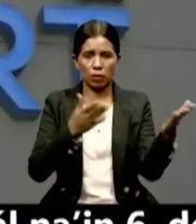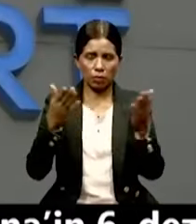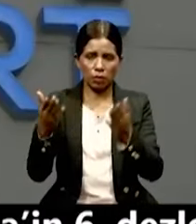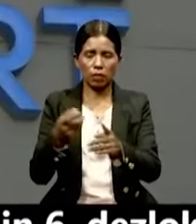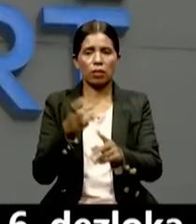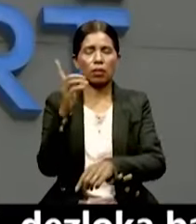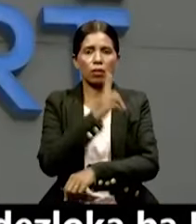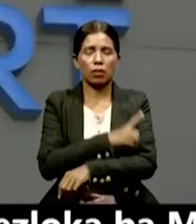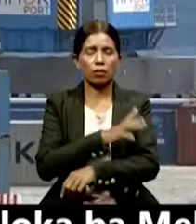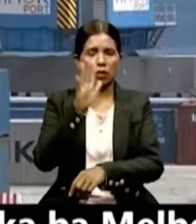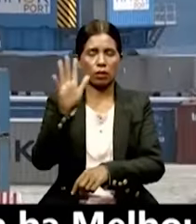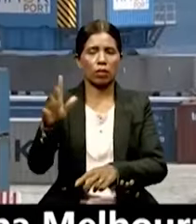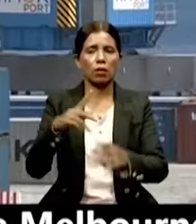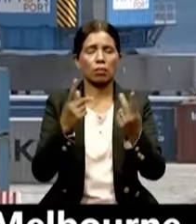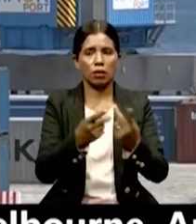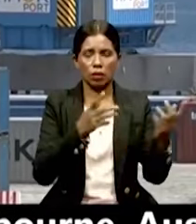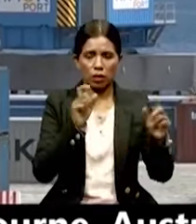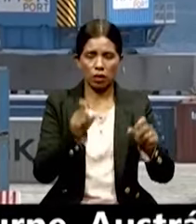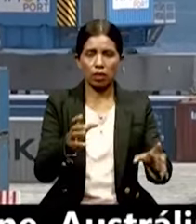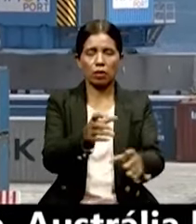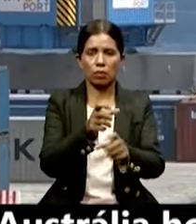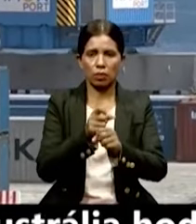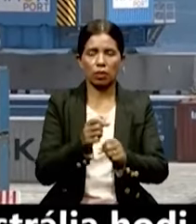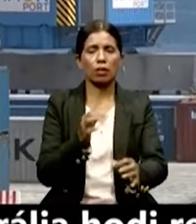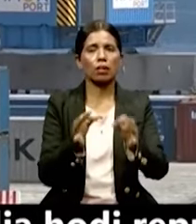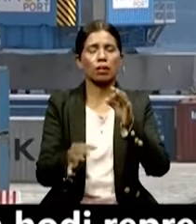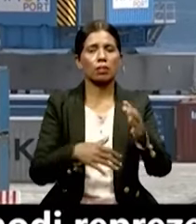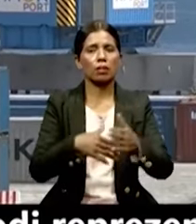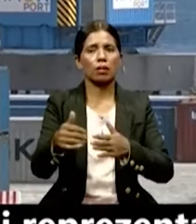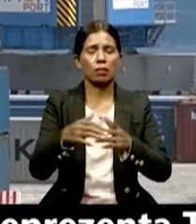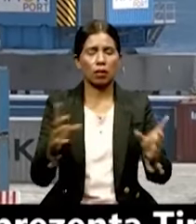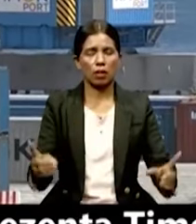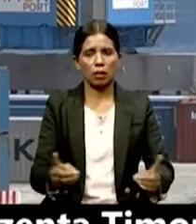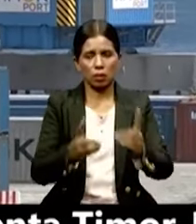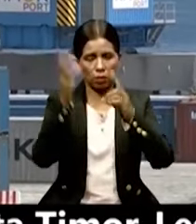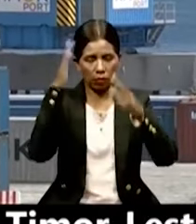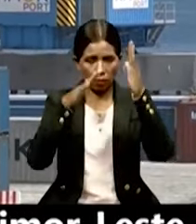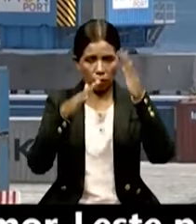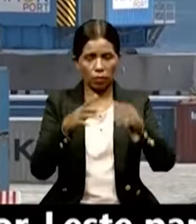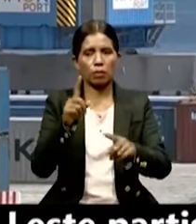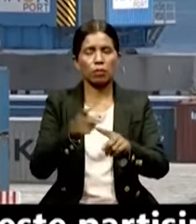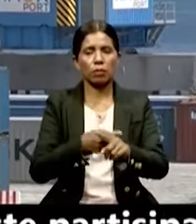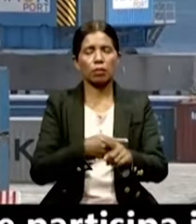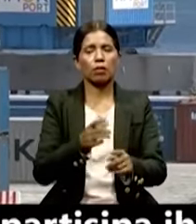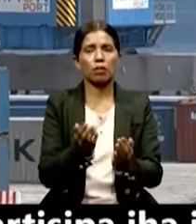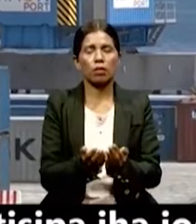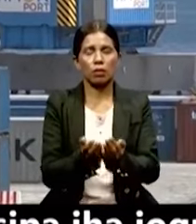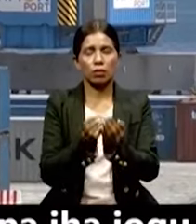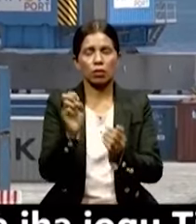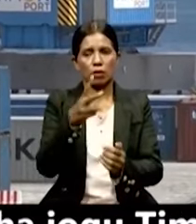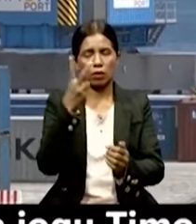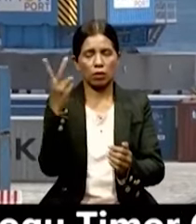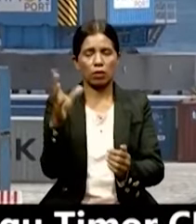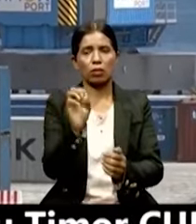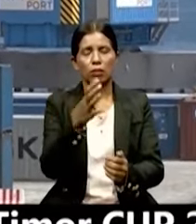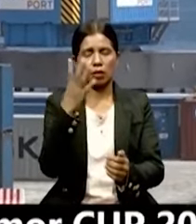liu loron 5 empresa importadora tenki hasai ona maske dala rumah hasoru problema balun. Kada fulan ro sanul resin rua to sanul